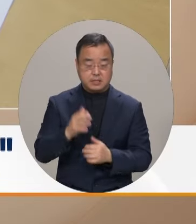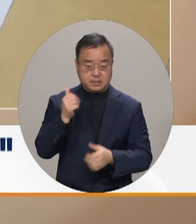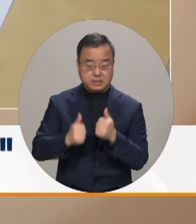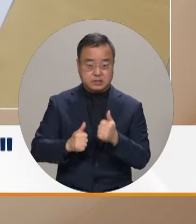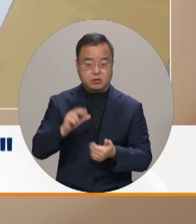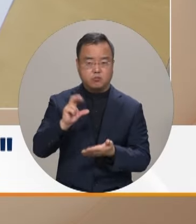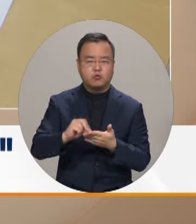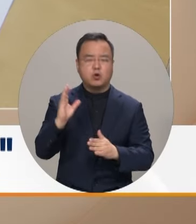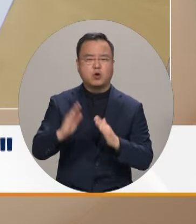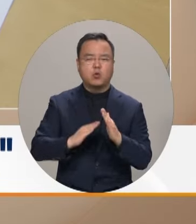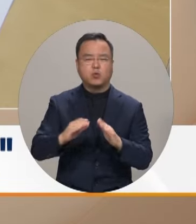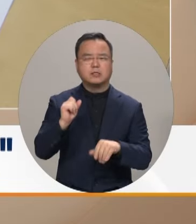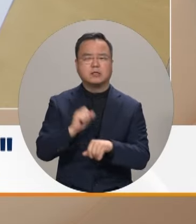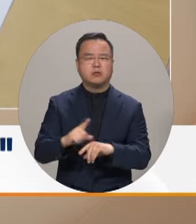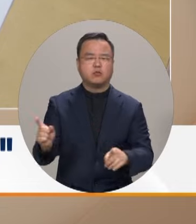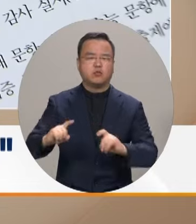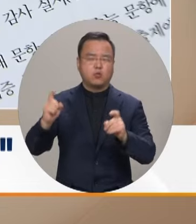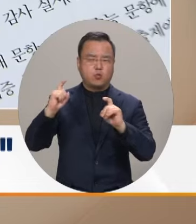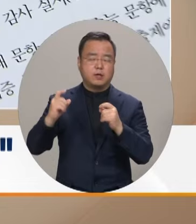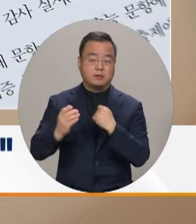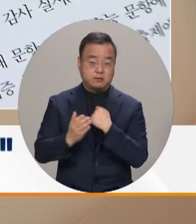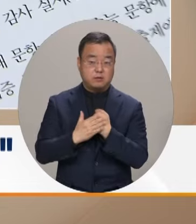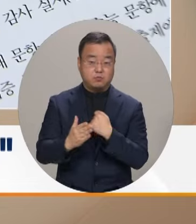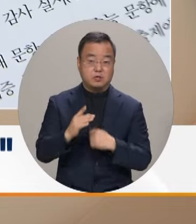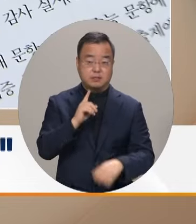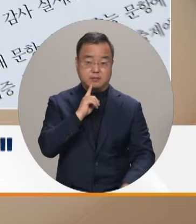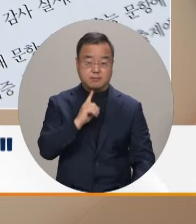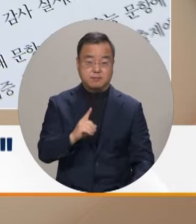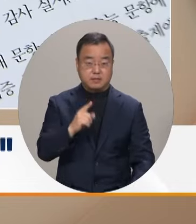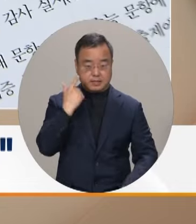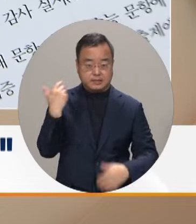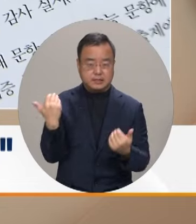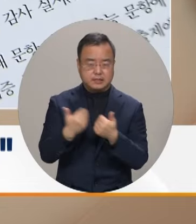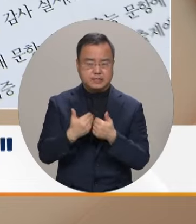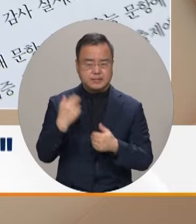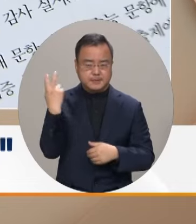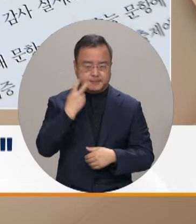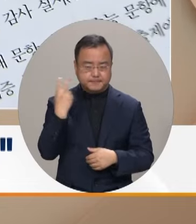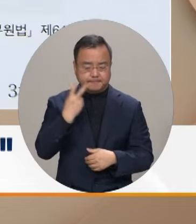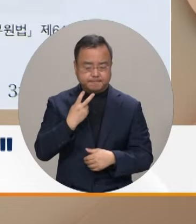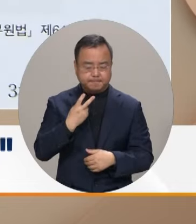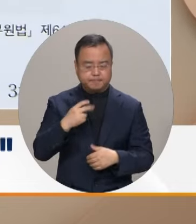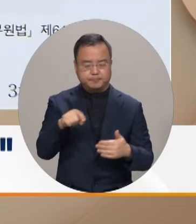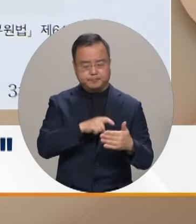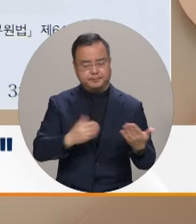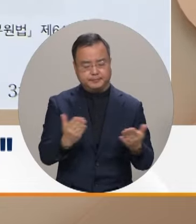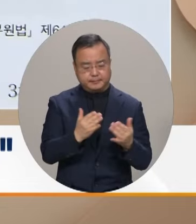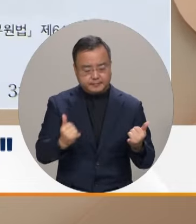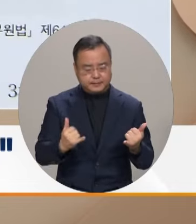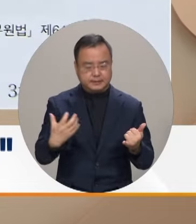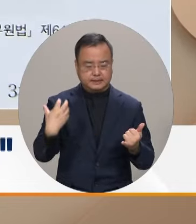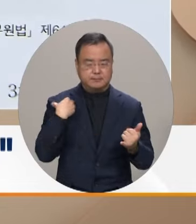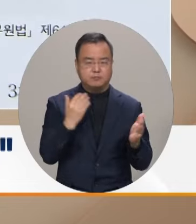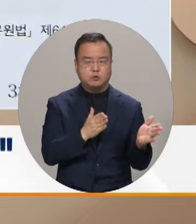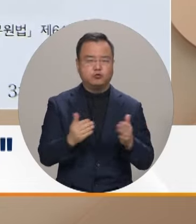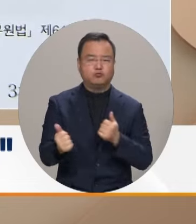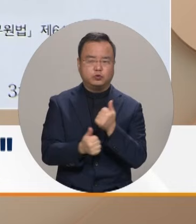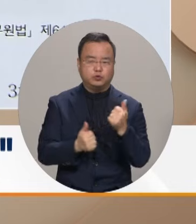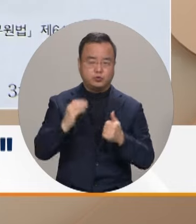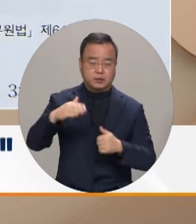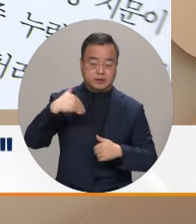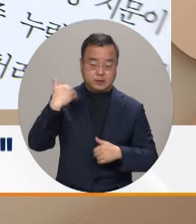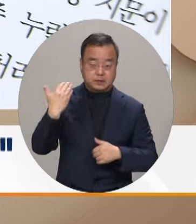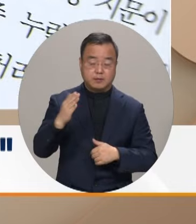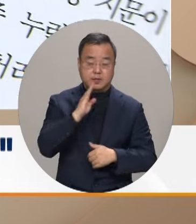논란이 발생할 것을 우려했다는 건데요이 2의 심사는 내부 직원들이 담당하는 준비 위원회를 거쳐이